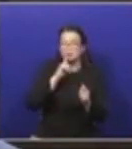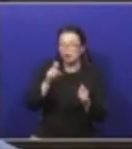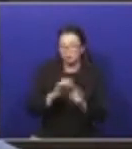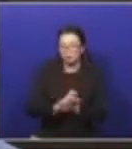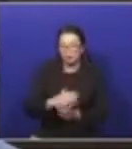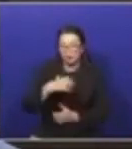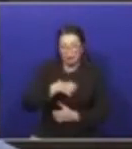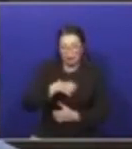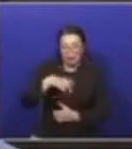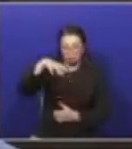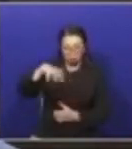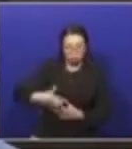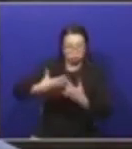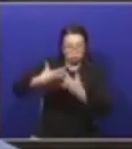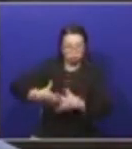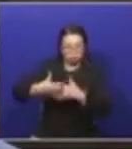แต่ผมมั่นใจว่าที่น้องที่อมก๋อยจะบอกเราว่าไม่เอา